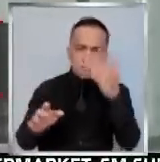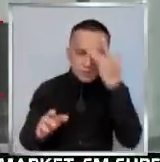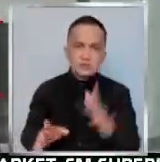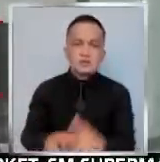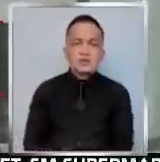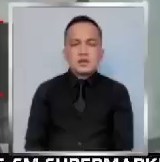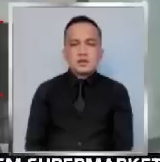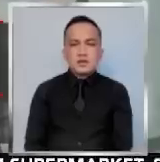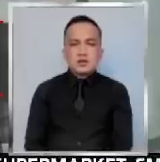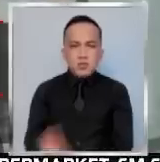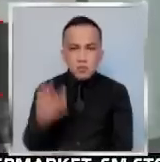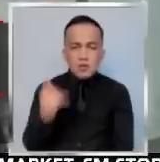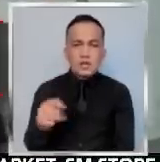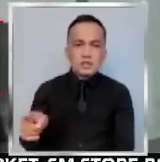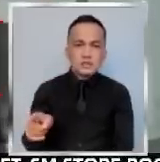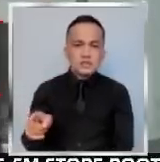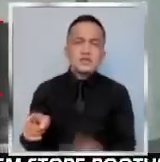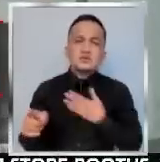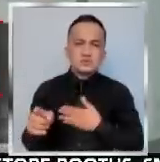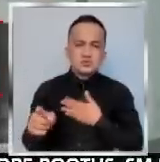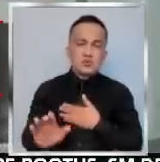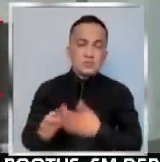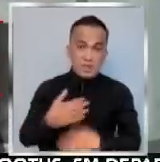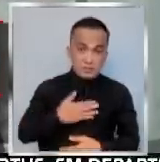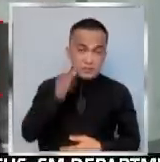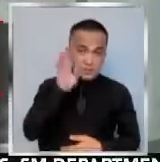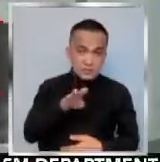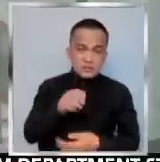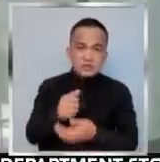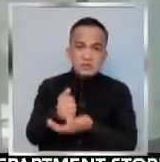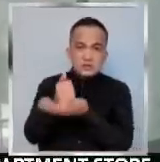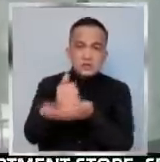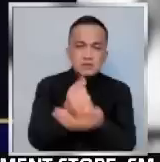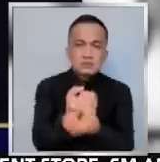dahil ginusto rin po ng kapatid ko na makapagsalba ng maraming buhay.